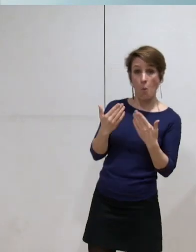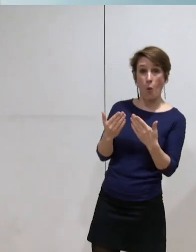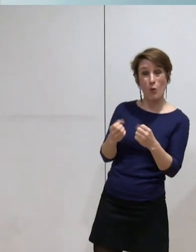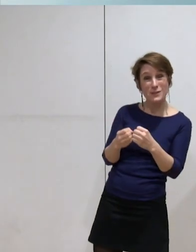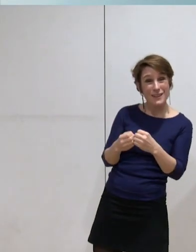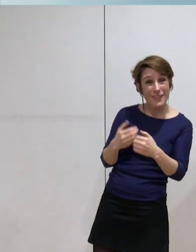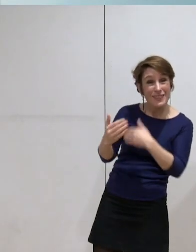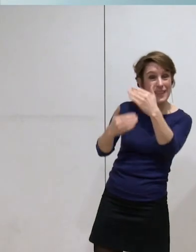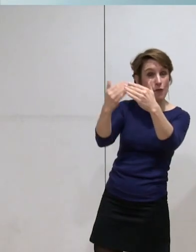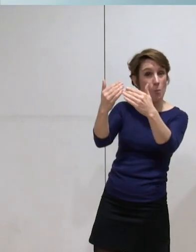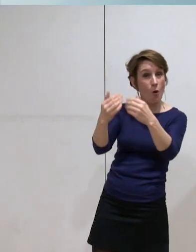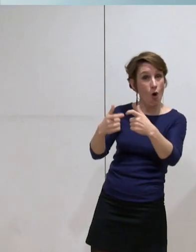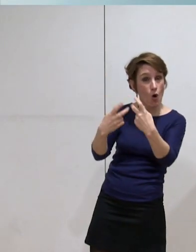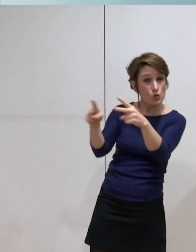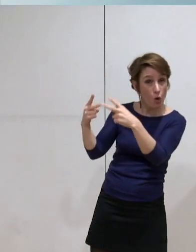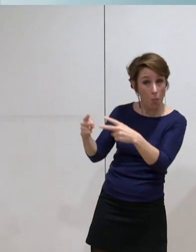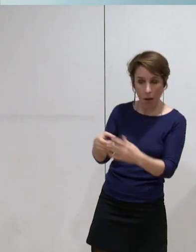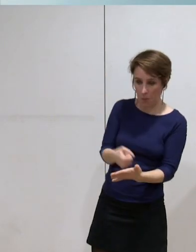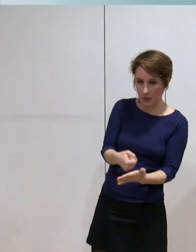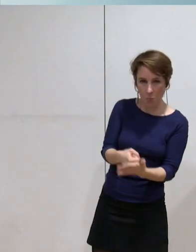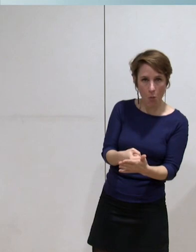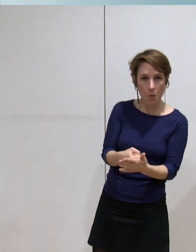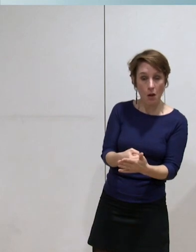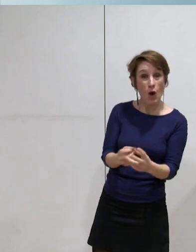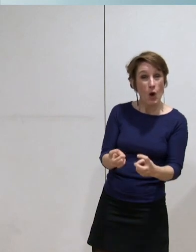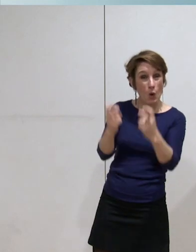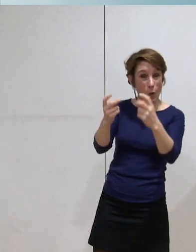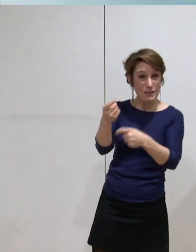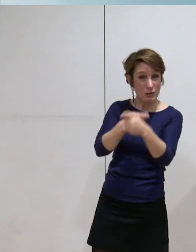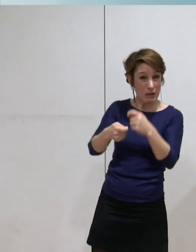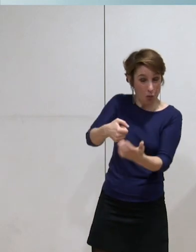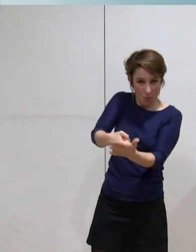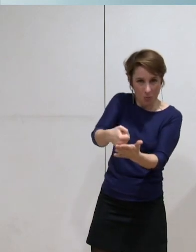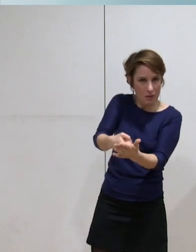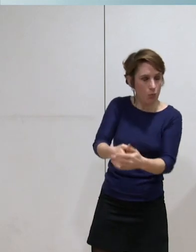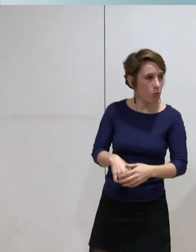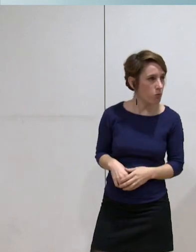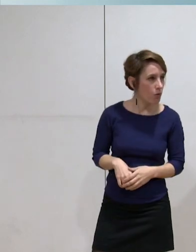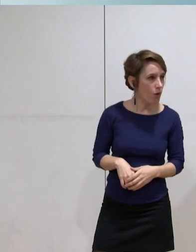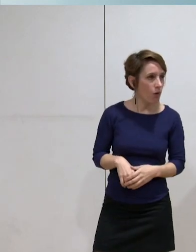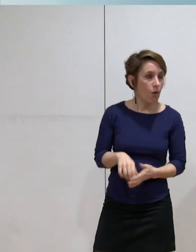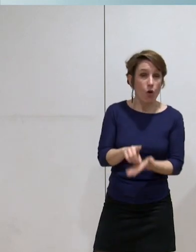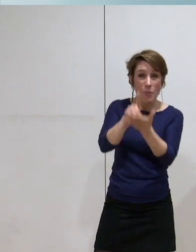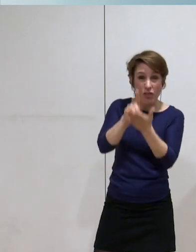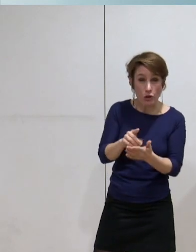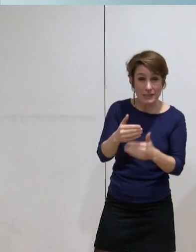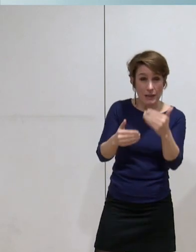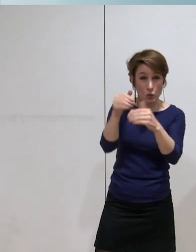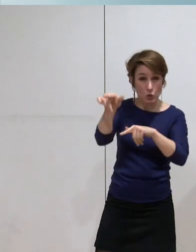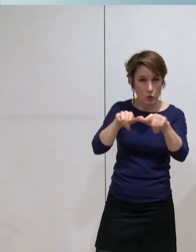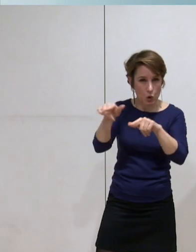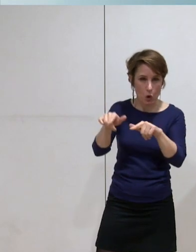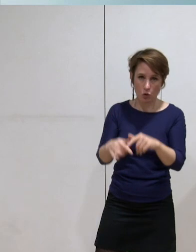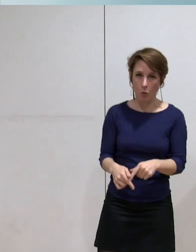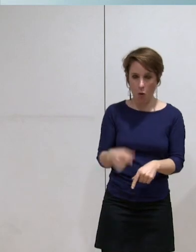urbain de croissance économique votre attitude rigide en matière de densité de u de logement ne sont pas du